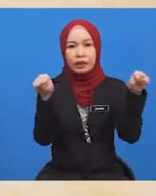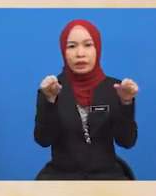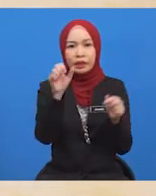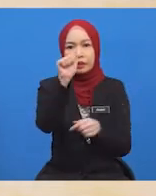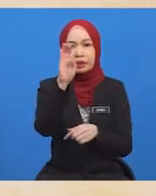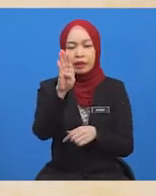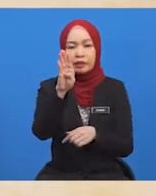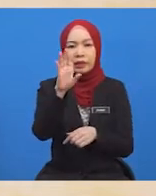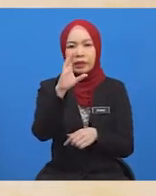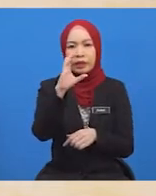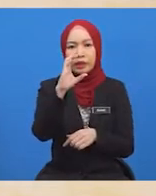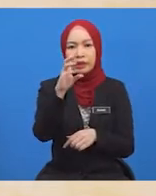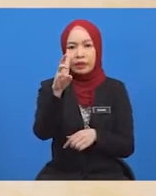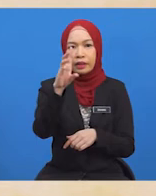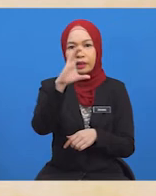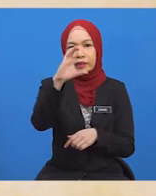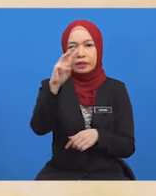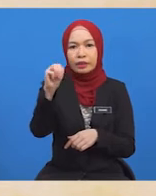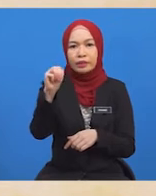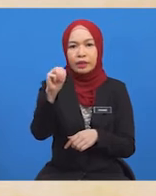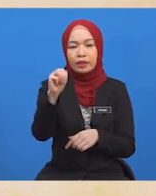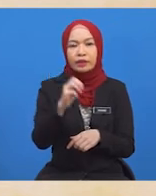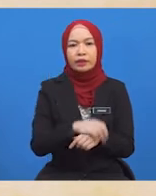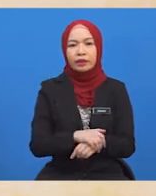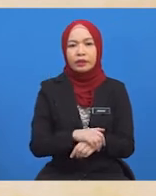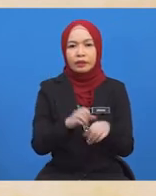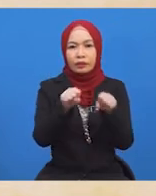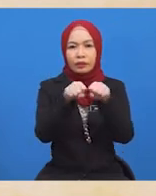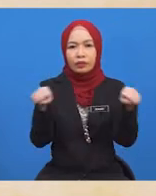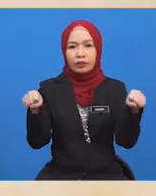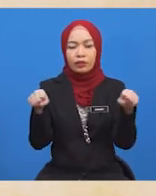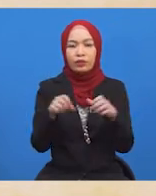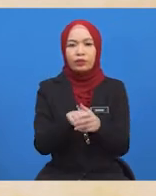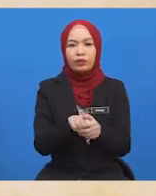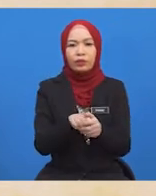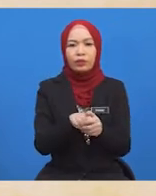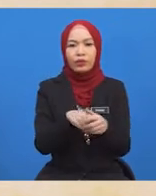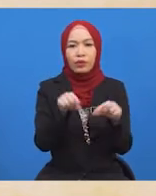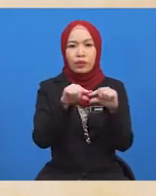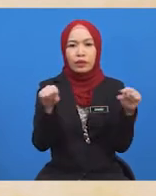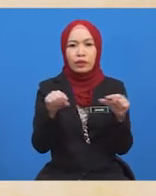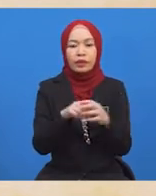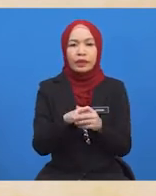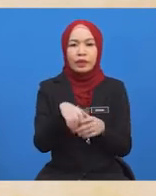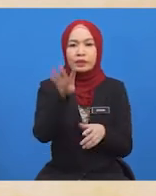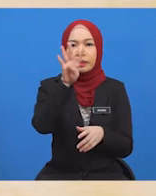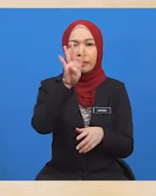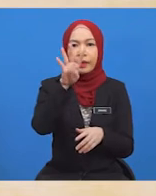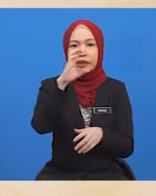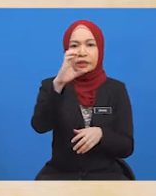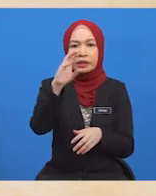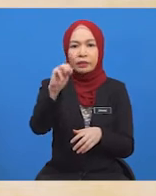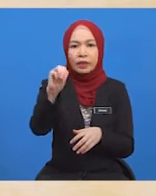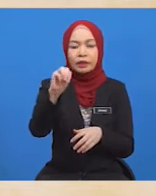cm. Kedua, ukur dan lukis garis AF 4 cm.